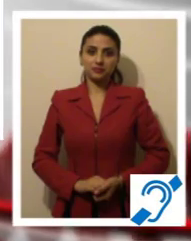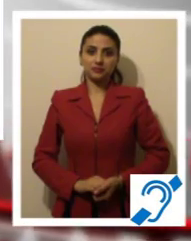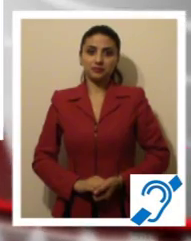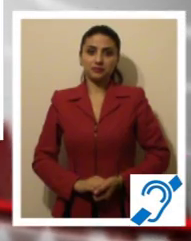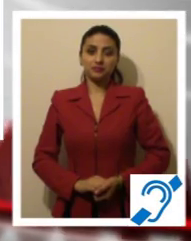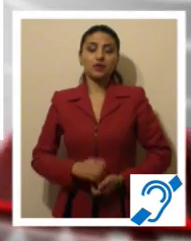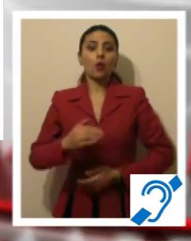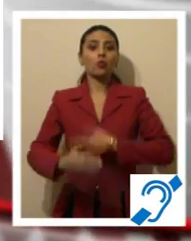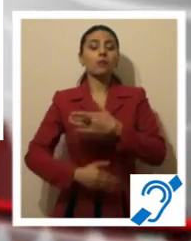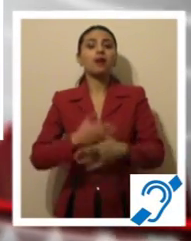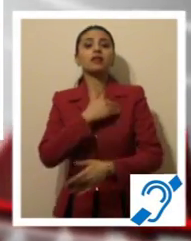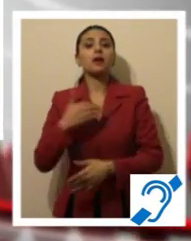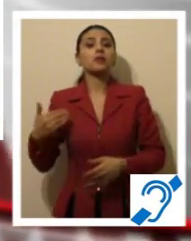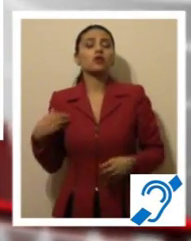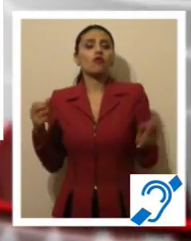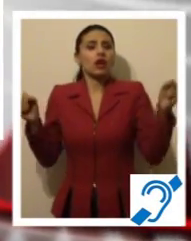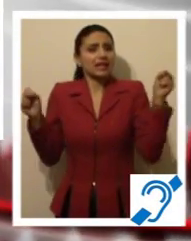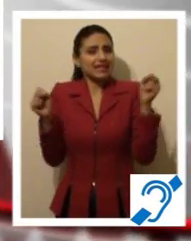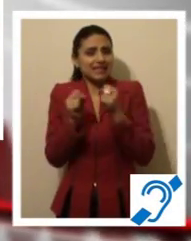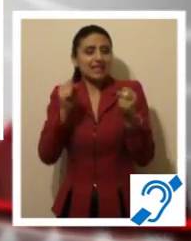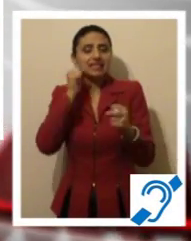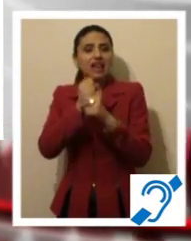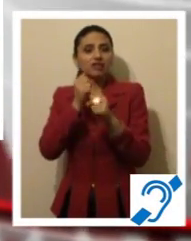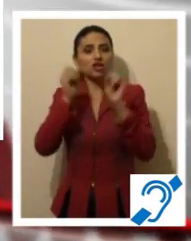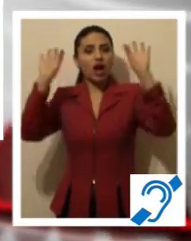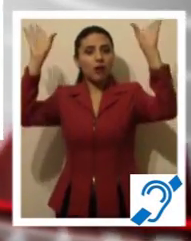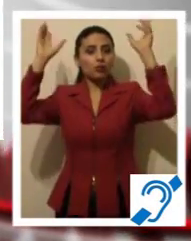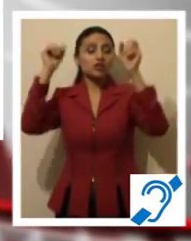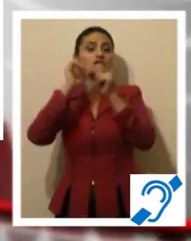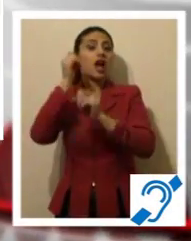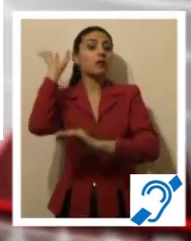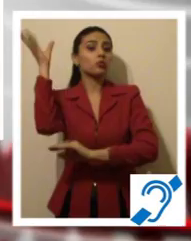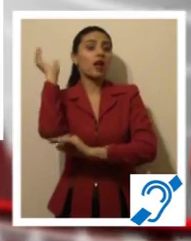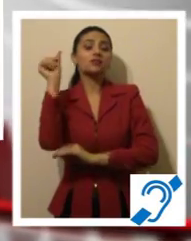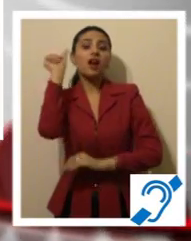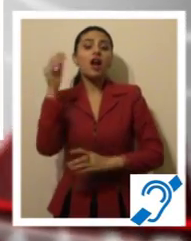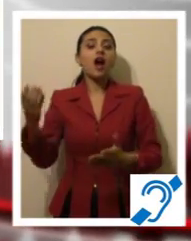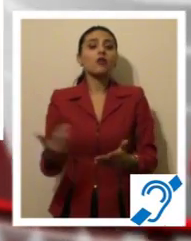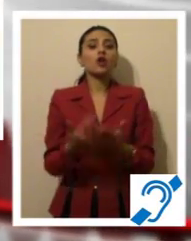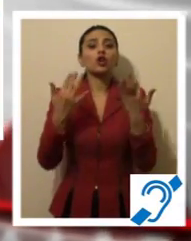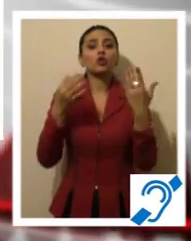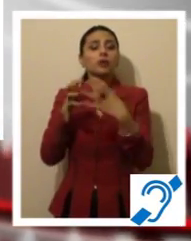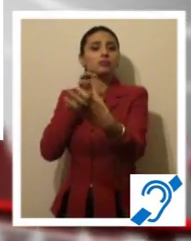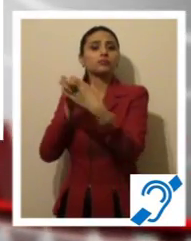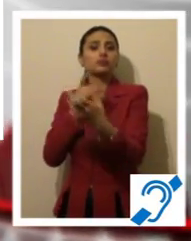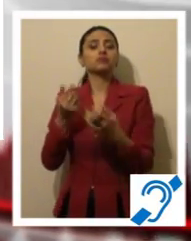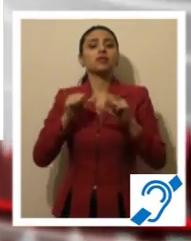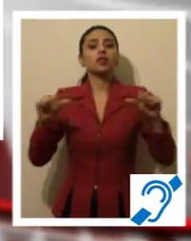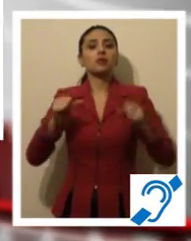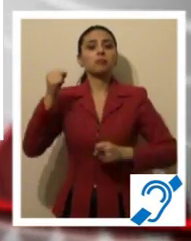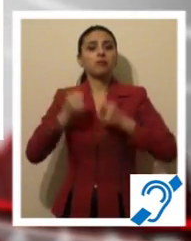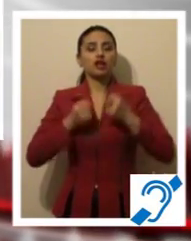Ca urmare a temperaturilor extrem de scăzute, serviciul de ambulanță Argeș a suplimentat numărul de echipaje și a dotat corespunzător mașinile